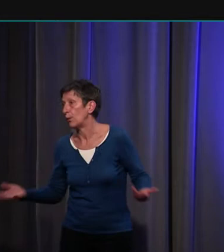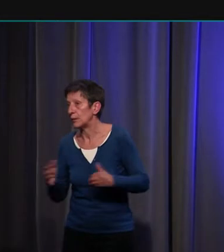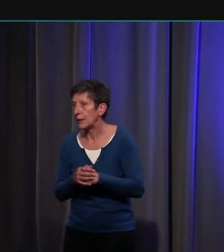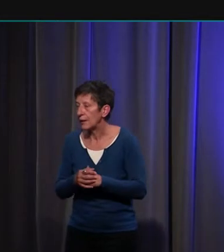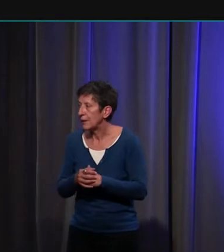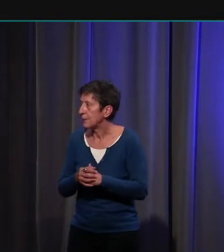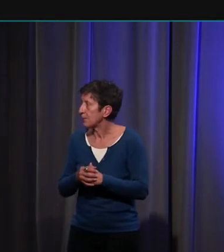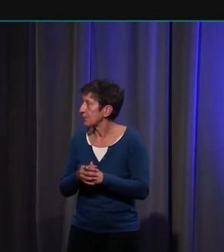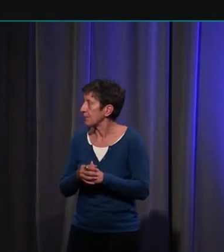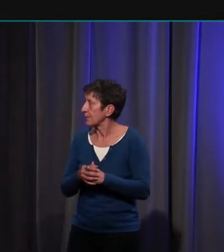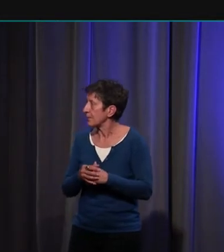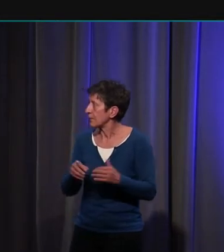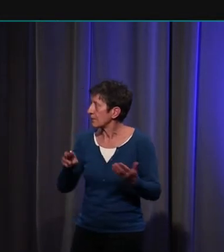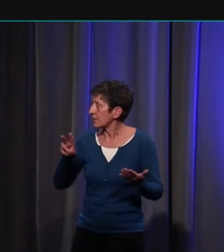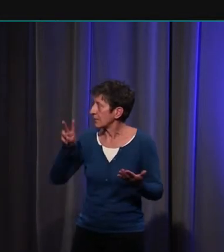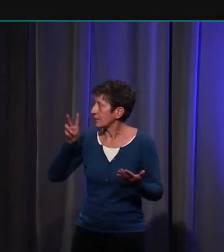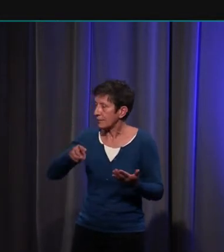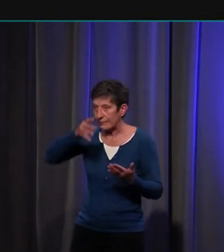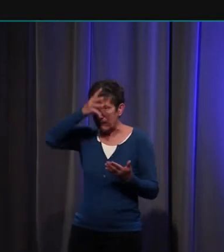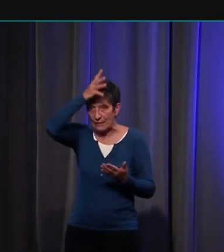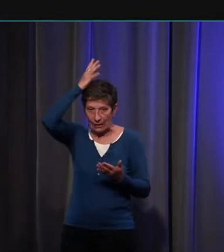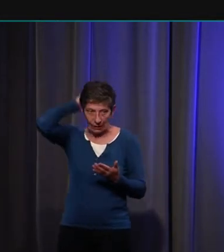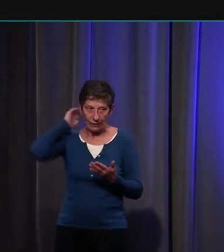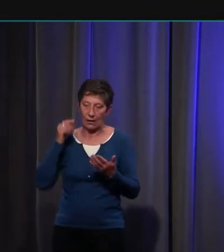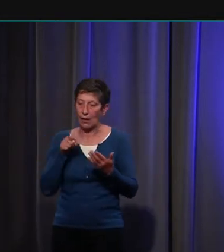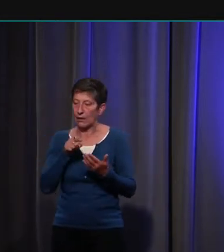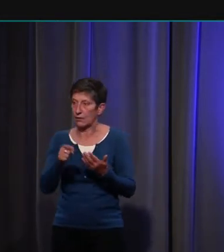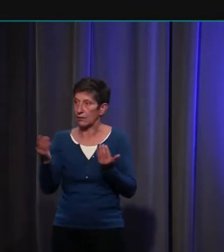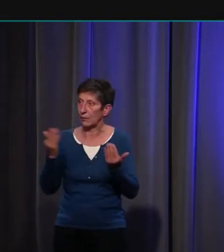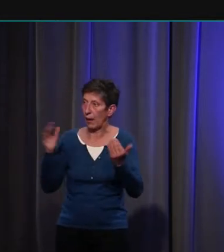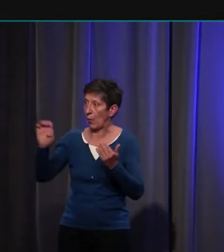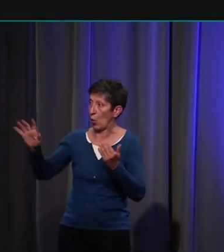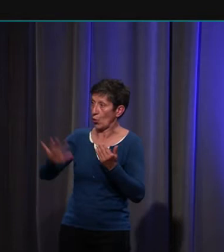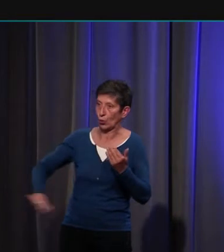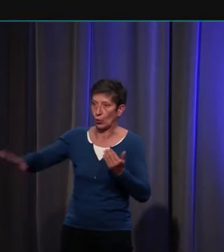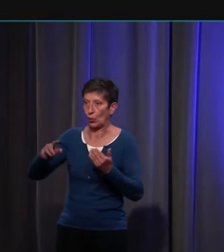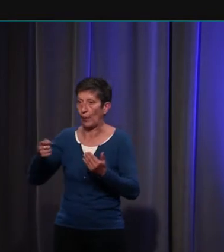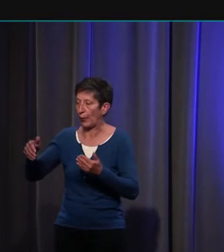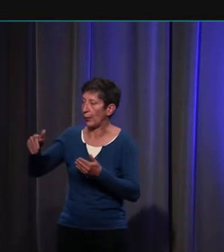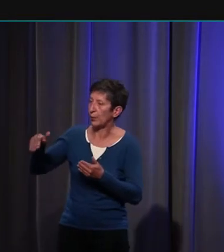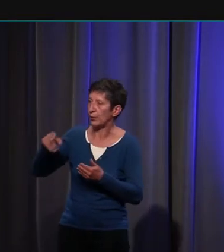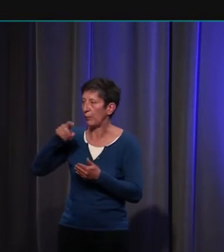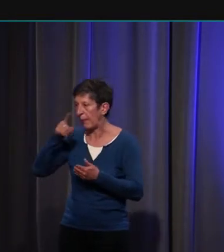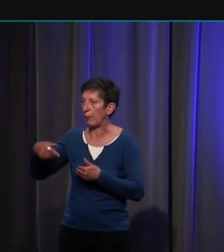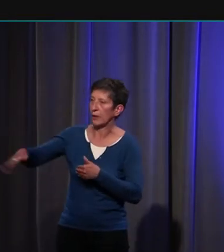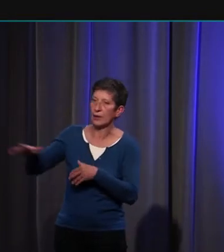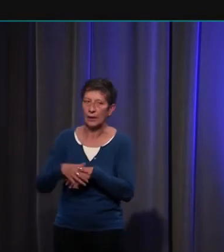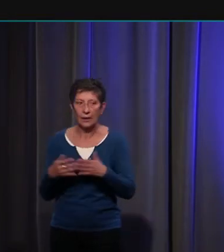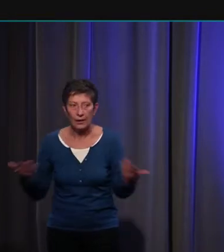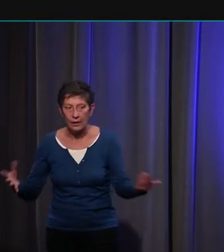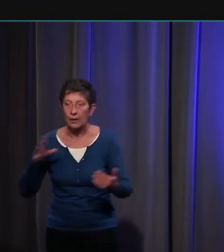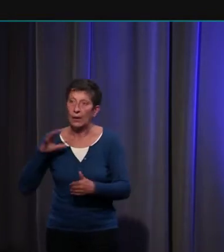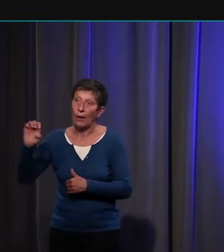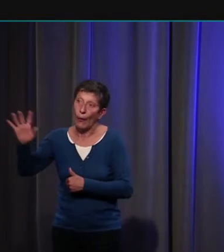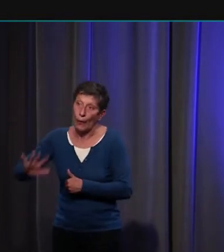qu'il ya un mépris aussi à des latins parfois par rapport aux orientaux mais donc il y avait des orientaux mais on